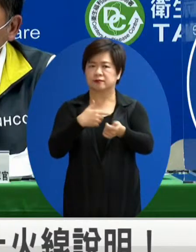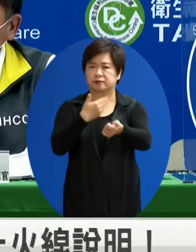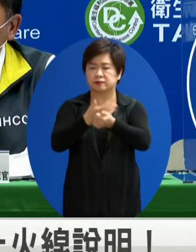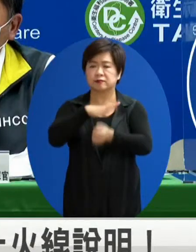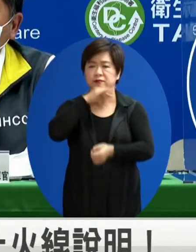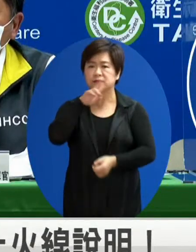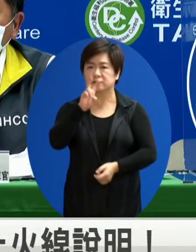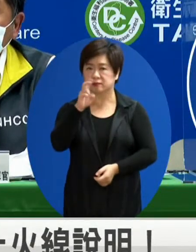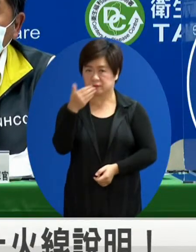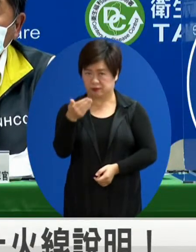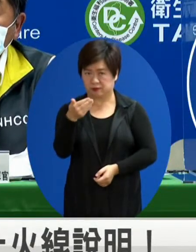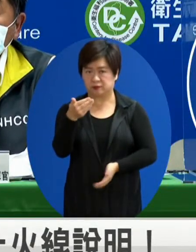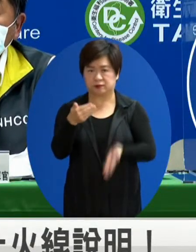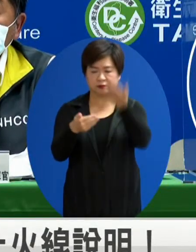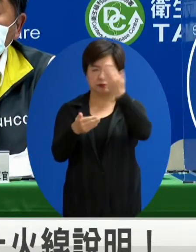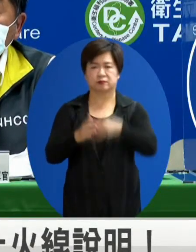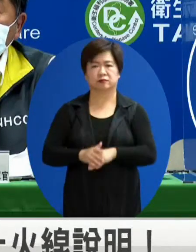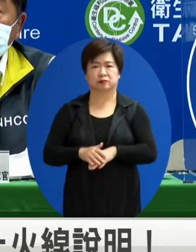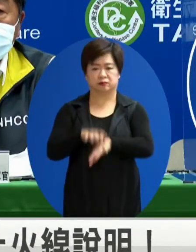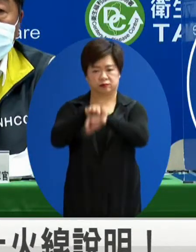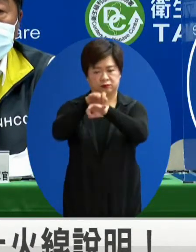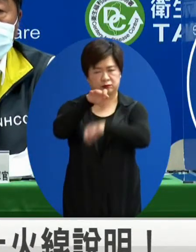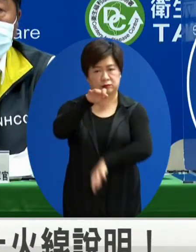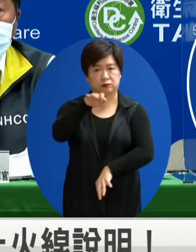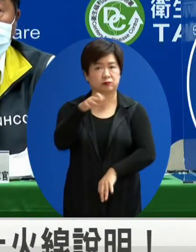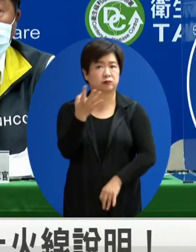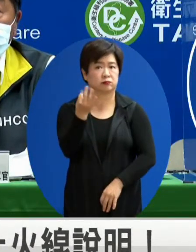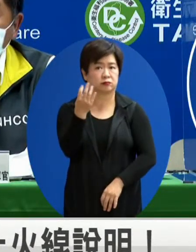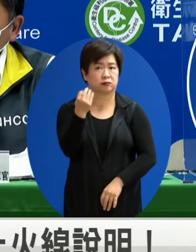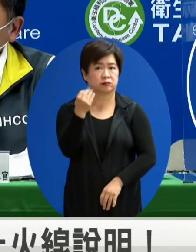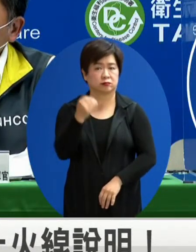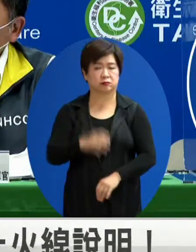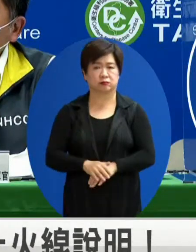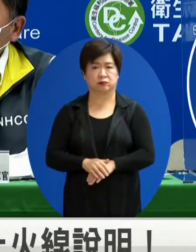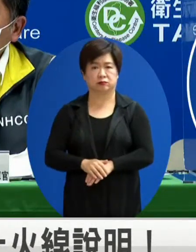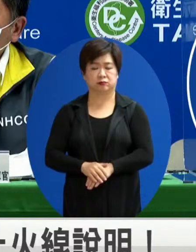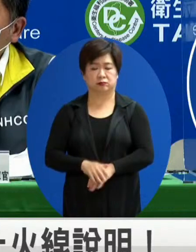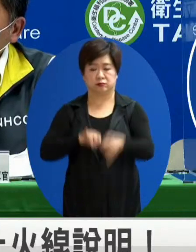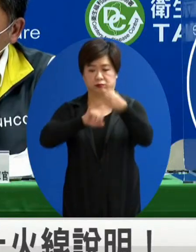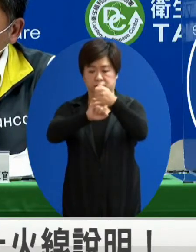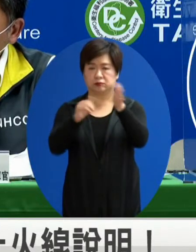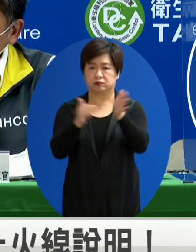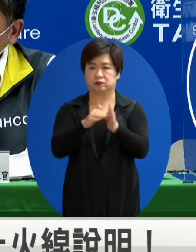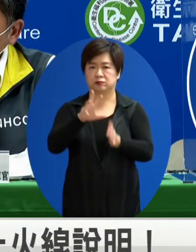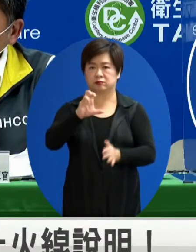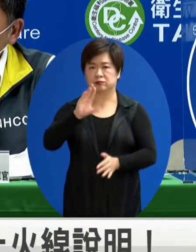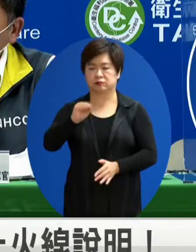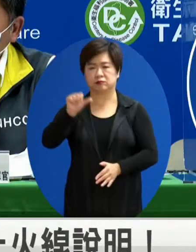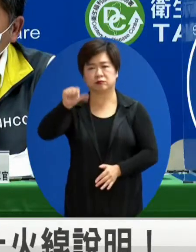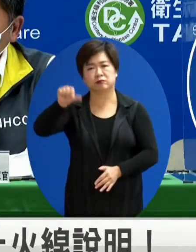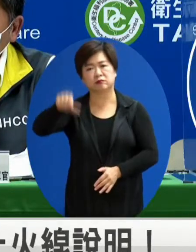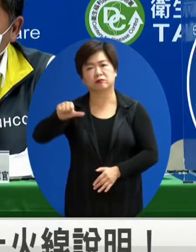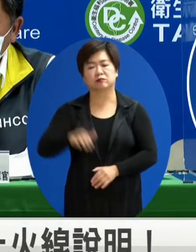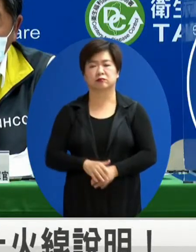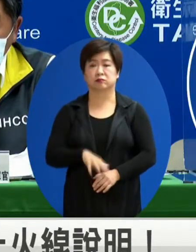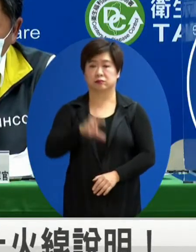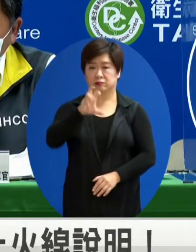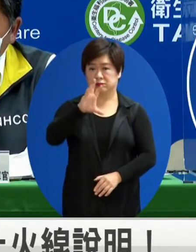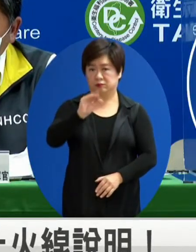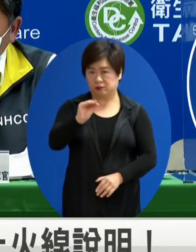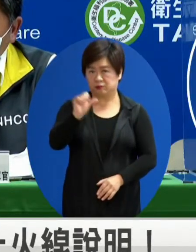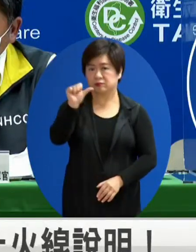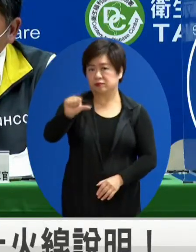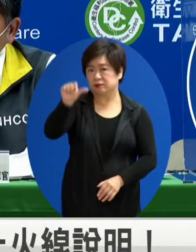到29岁哈，那总共来登记的应该是哈，已经完成预约的是80万5千哈，